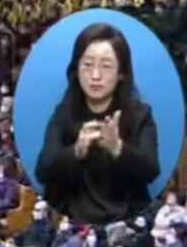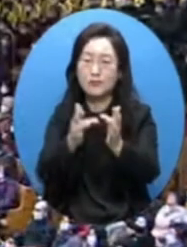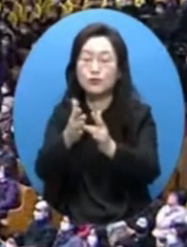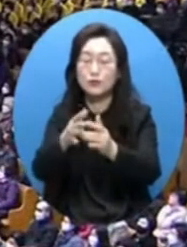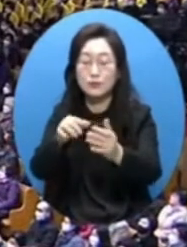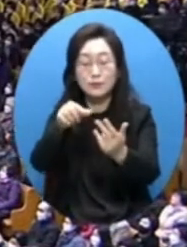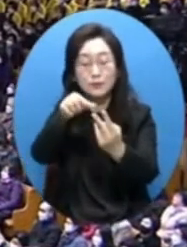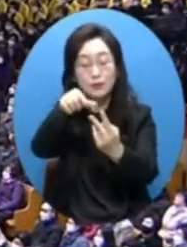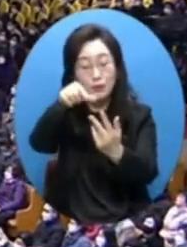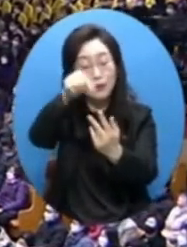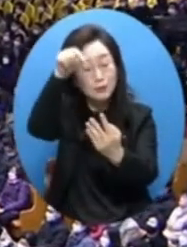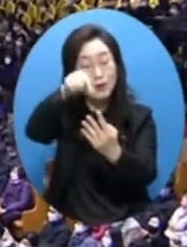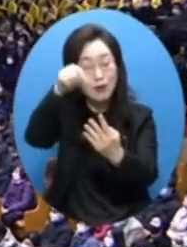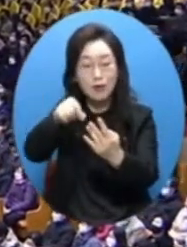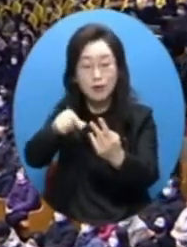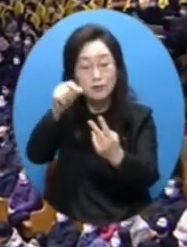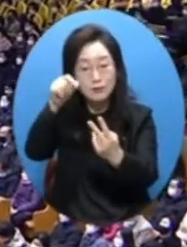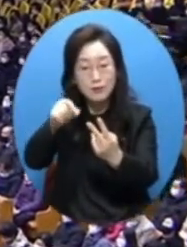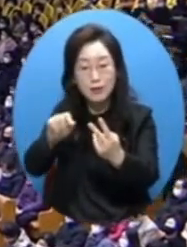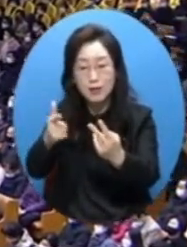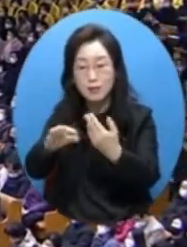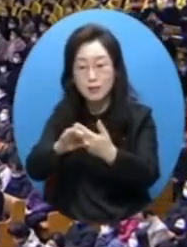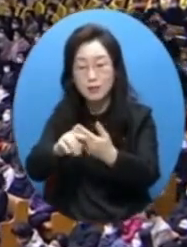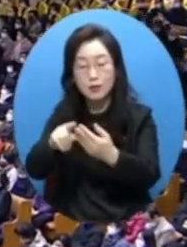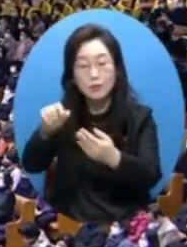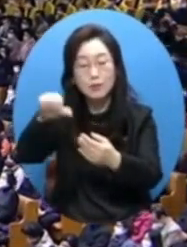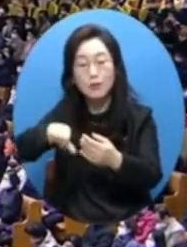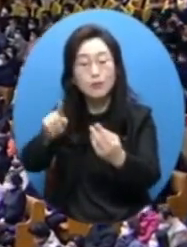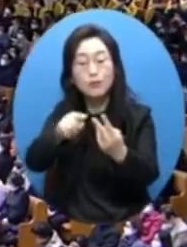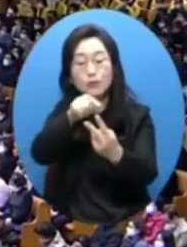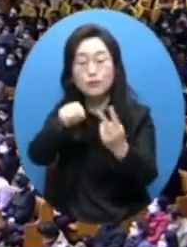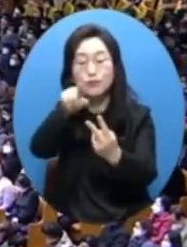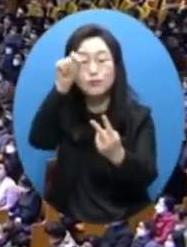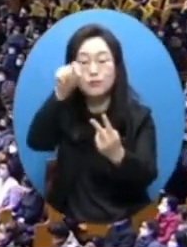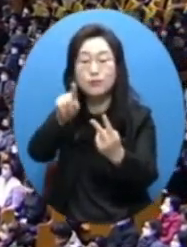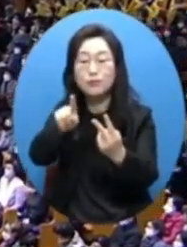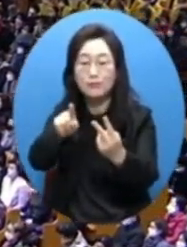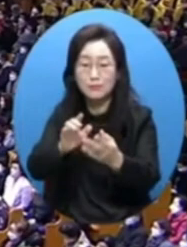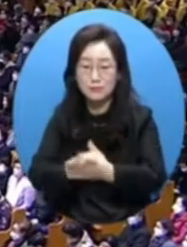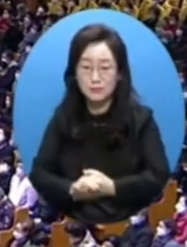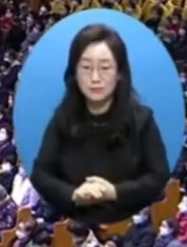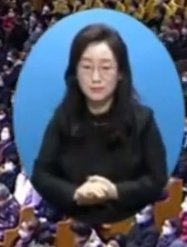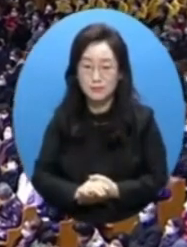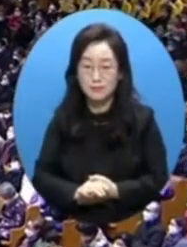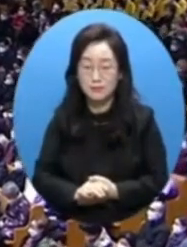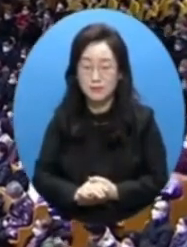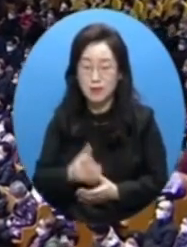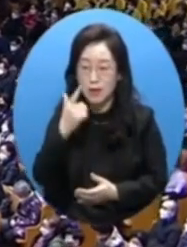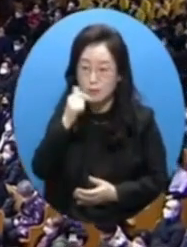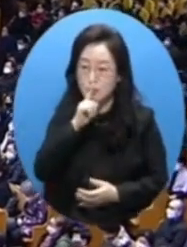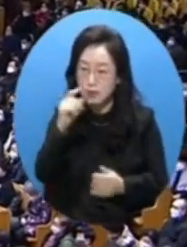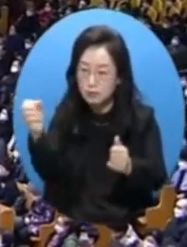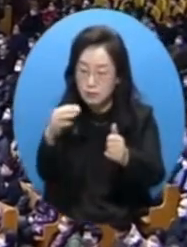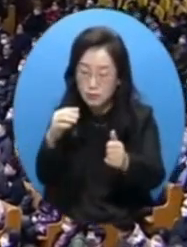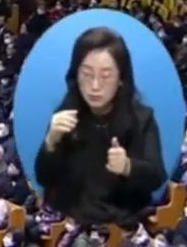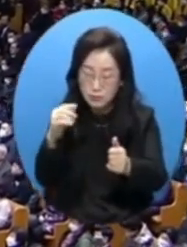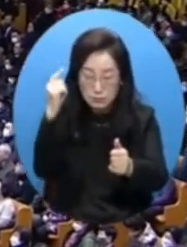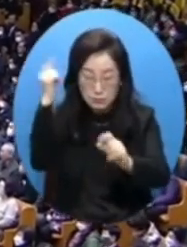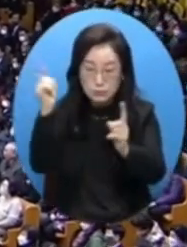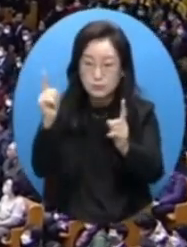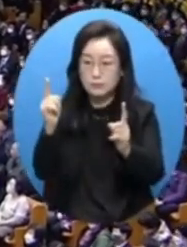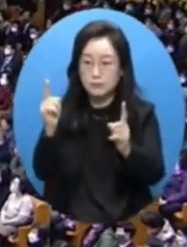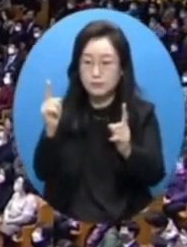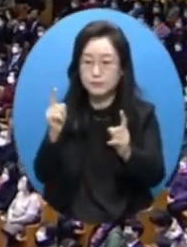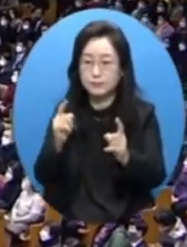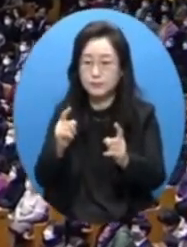선택하든지 아니면 거부하든지 둘 중에 하나 선택해라 아버지의 말을 듣고 정지 퍼뜩났습니다